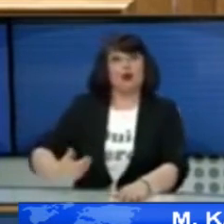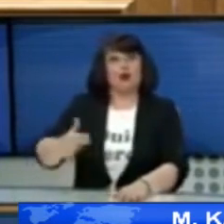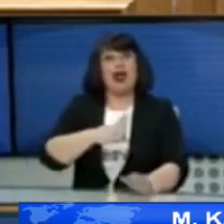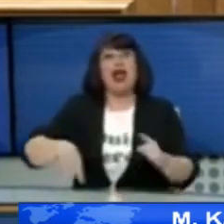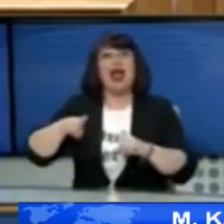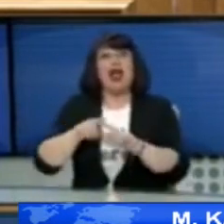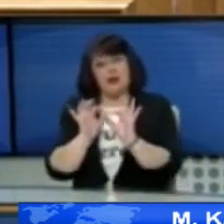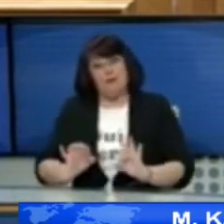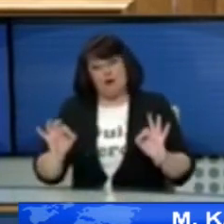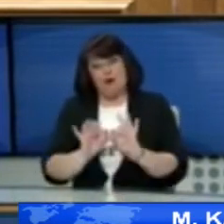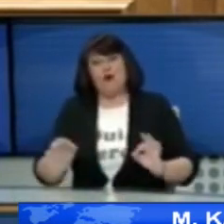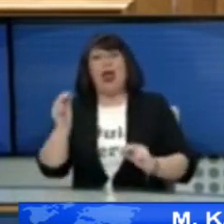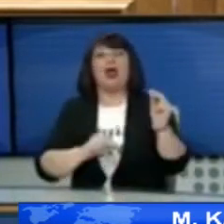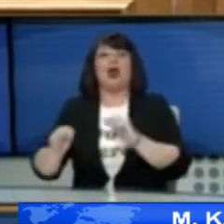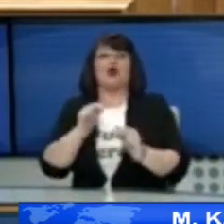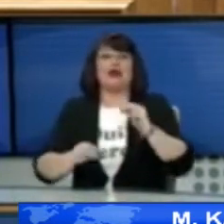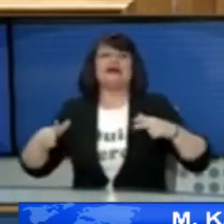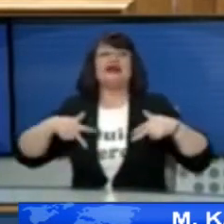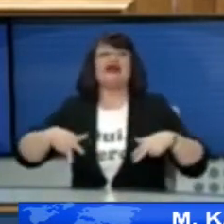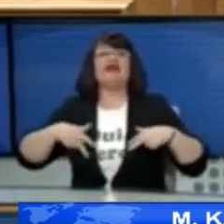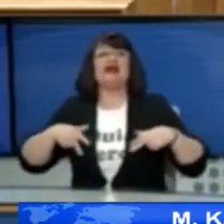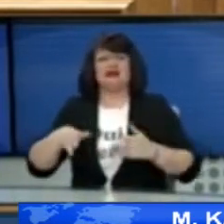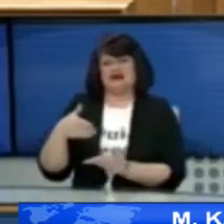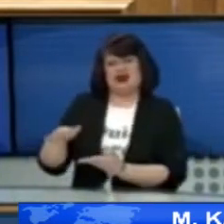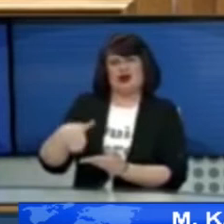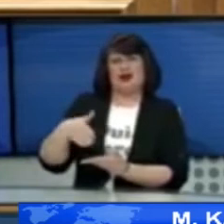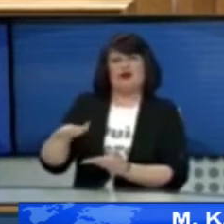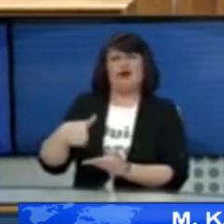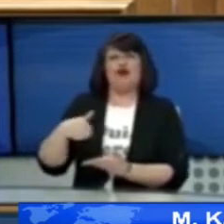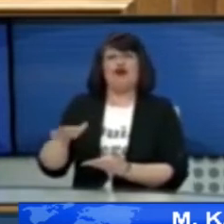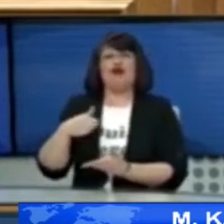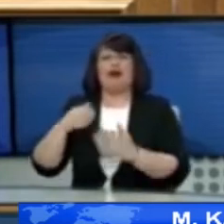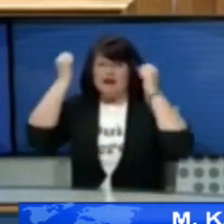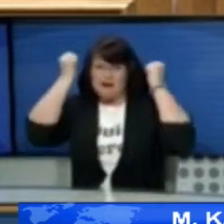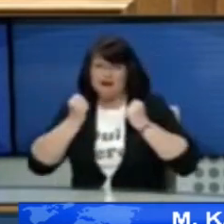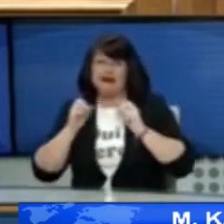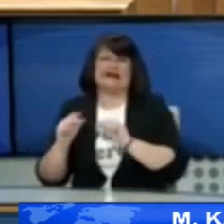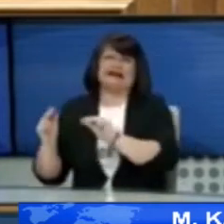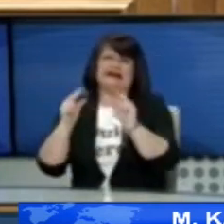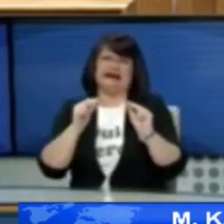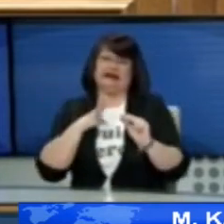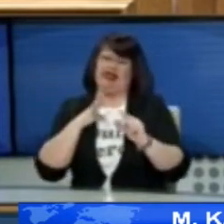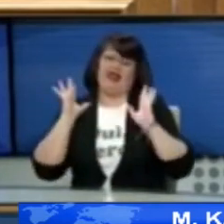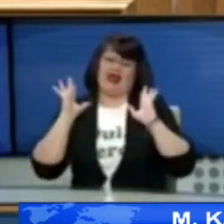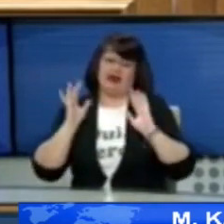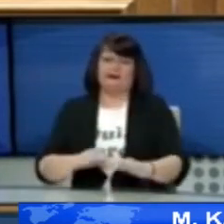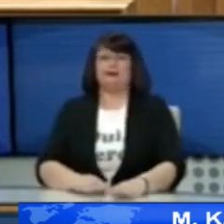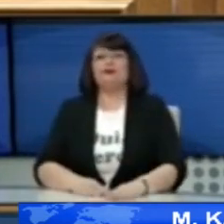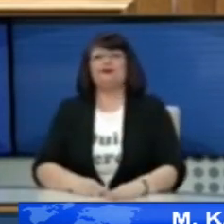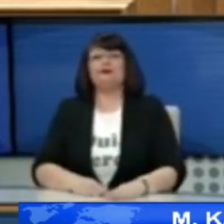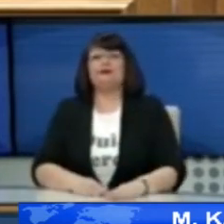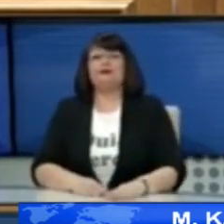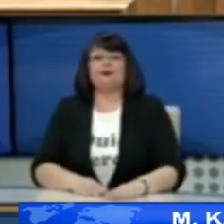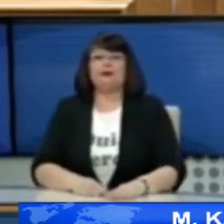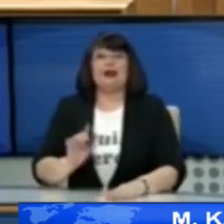μια προεκλογική περίοδο με την κυβέρνηση να θέλει να αποφύγει κάθε δυσάρεστη για την ίδια συζήτηση. Οι διαβεβαιώσεις που